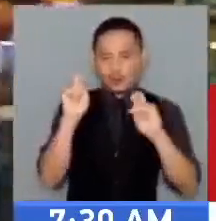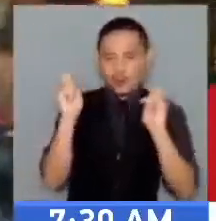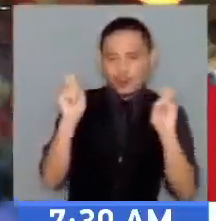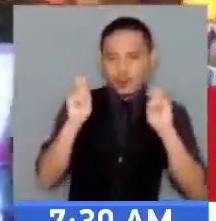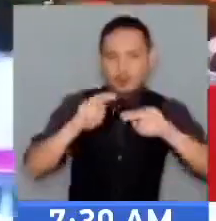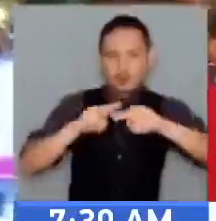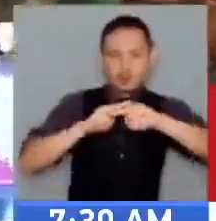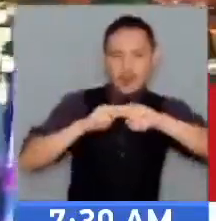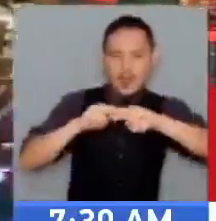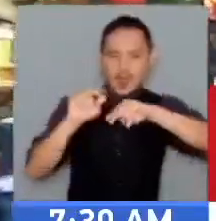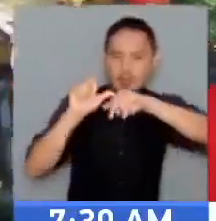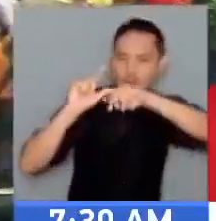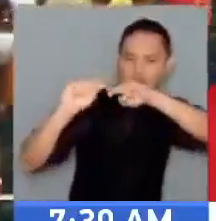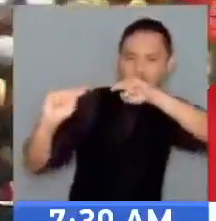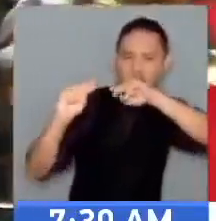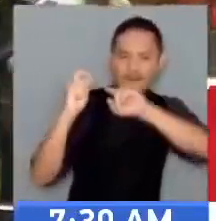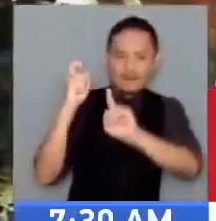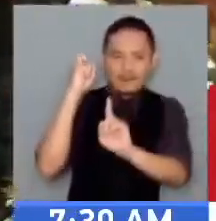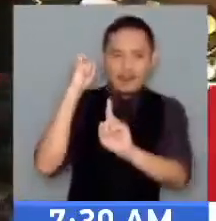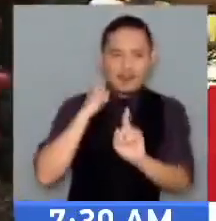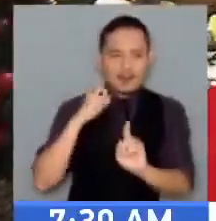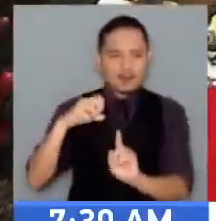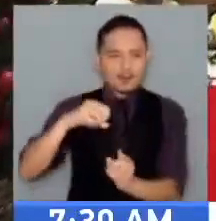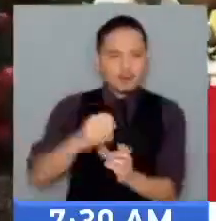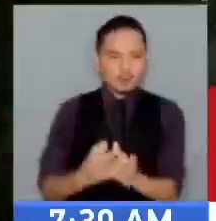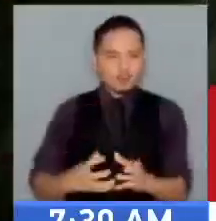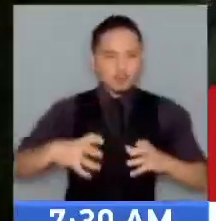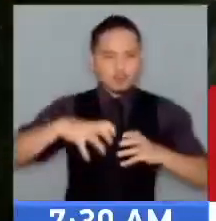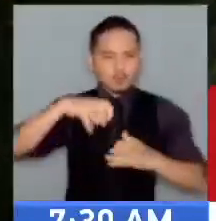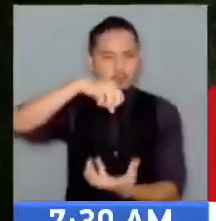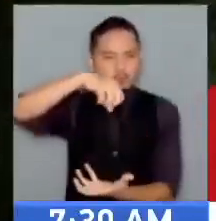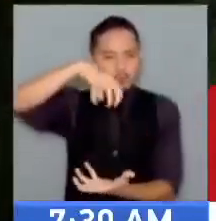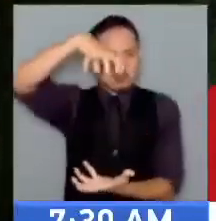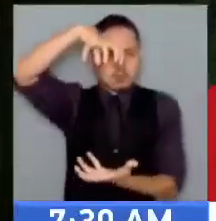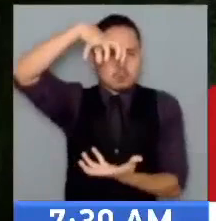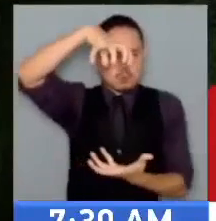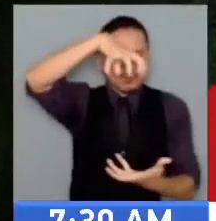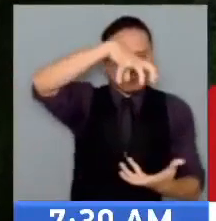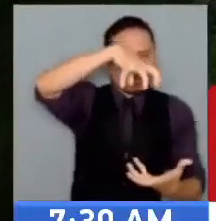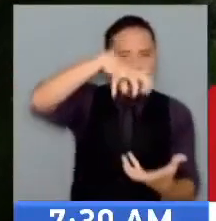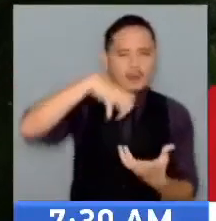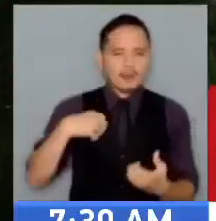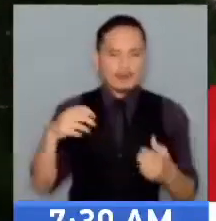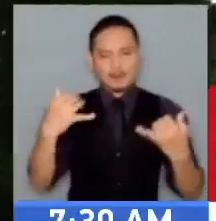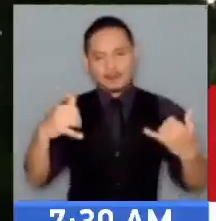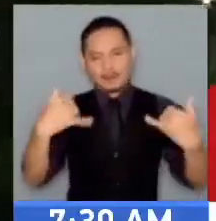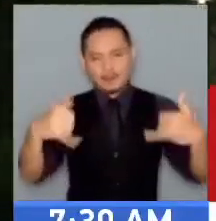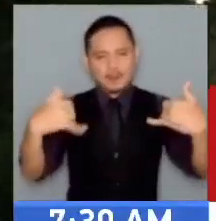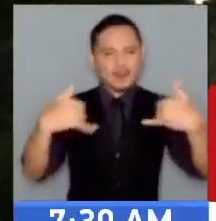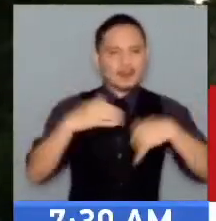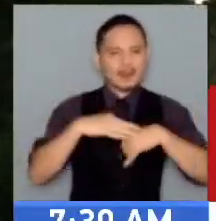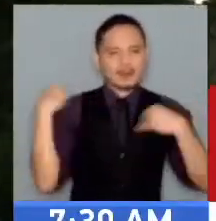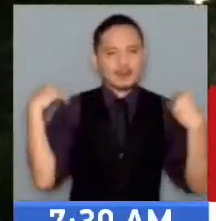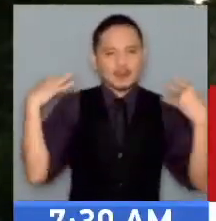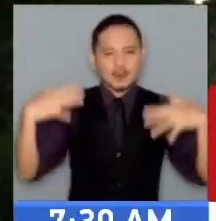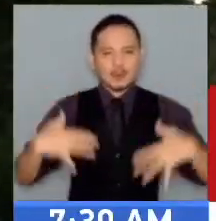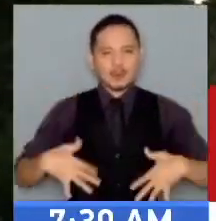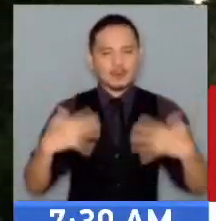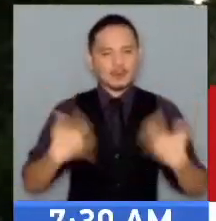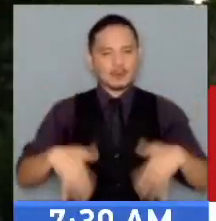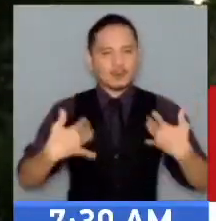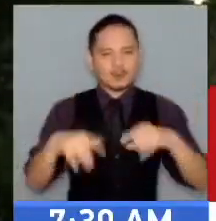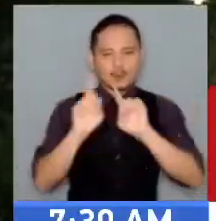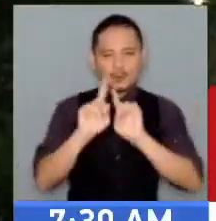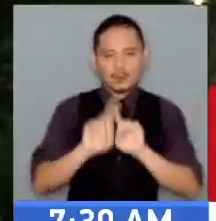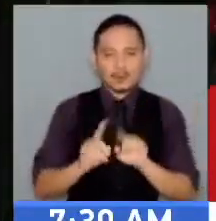pang Santa in hot air balloon at mga naglalaro sa snow. Kwento ng collector na si Jeffrey Husay, kasagsagan ng pandemya nang maisipan